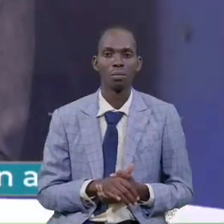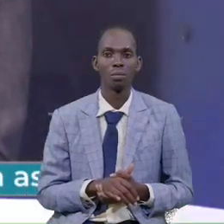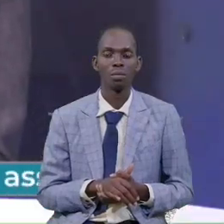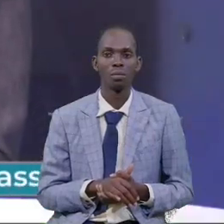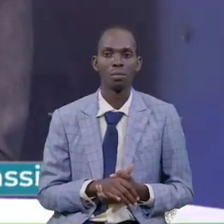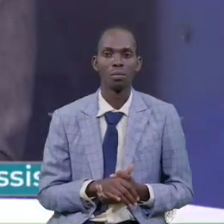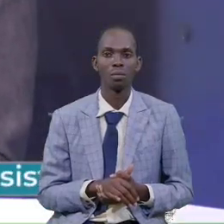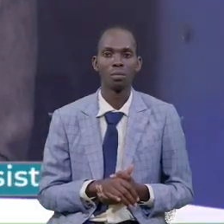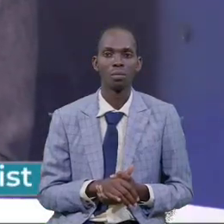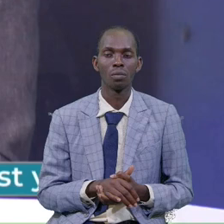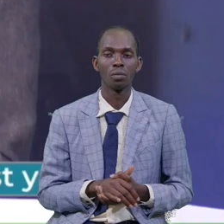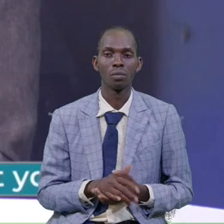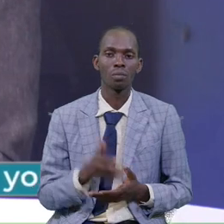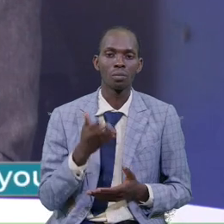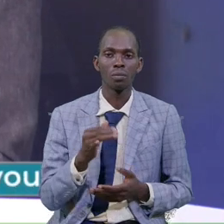online.